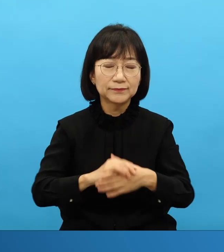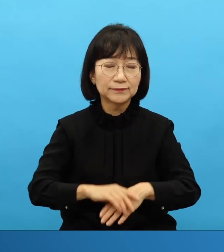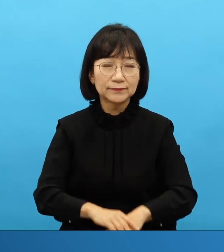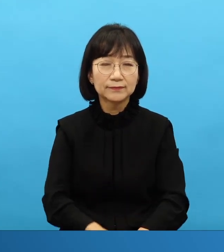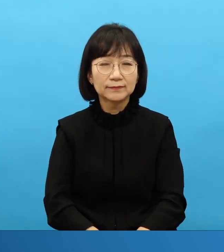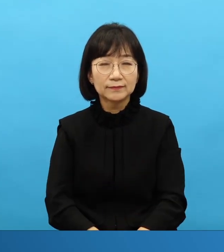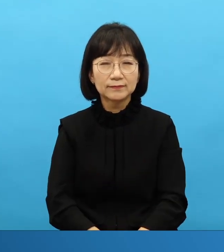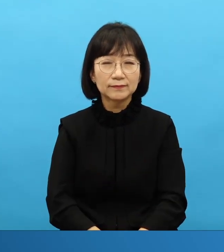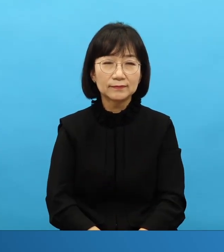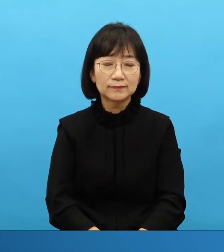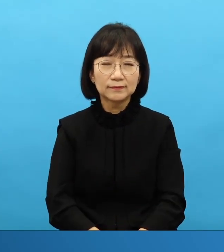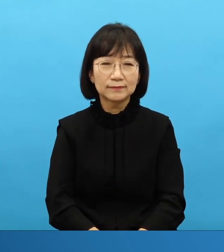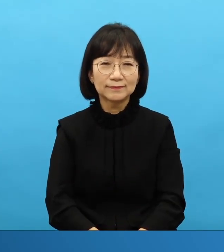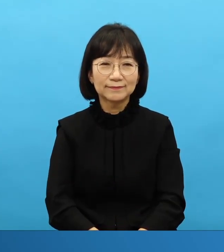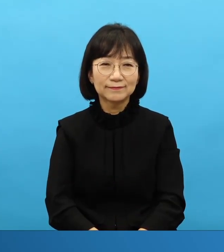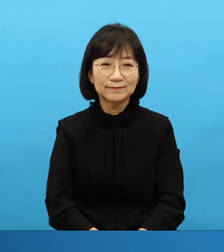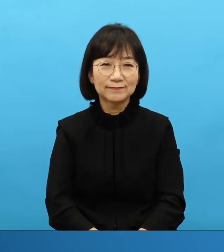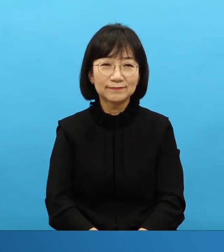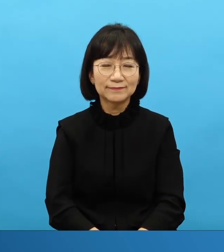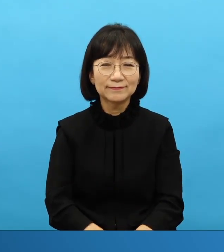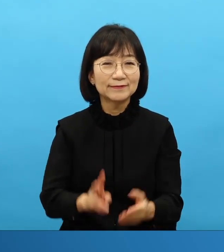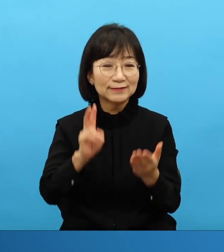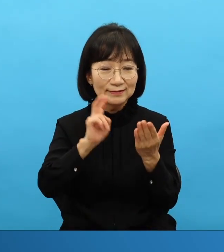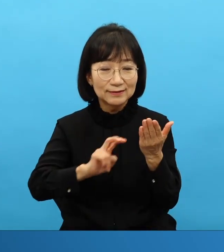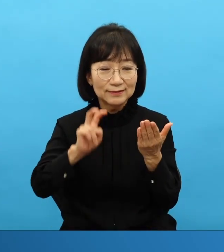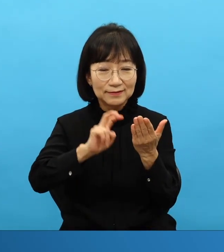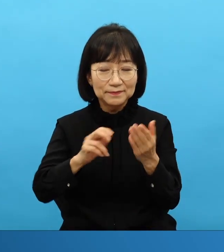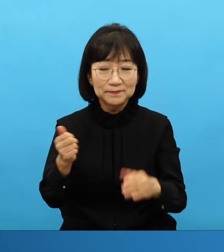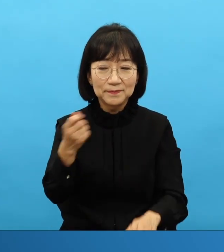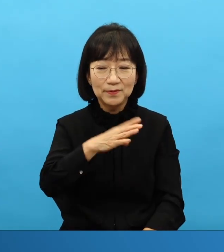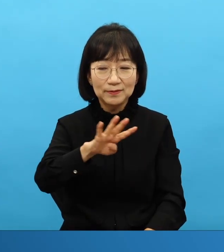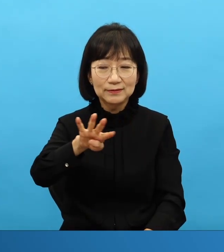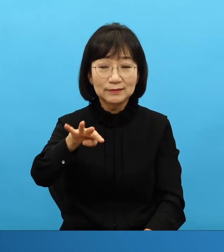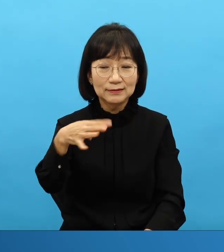아멘. 우리 찬송가